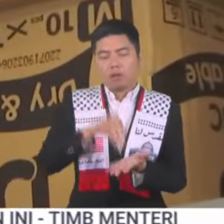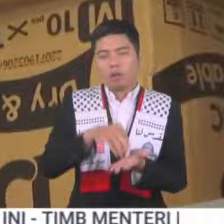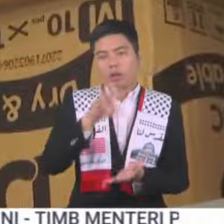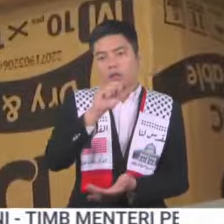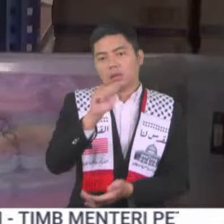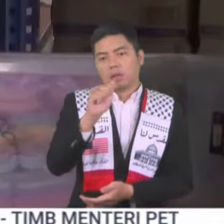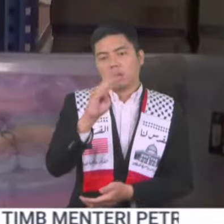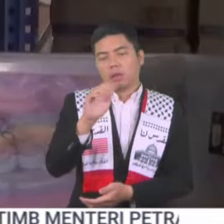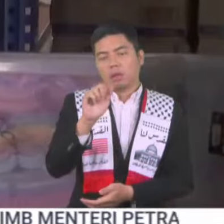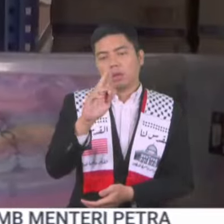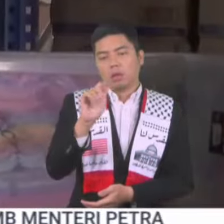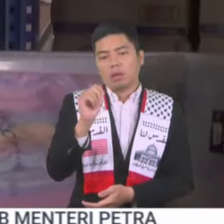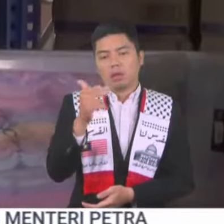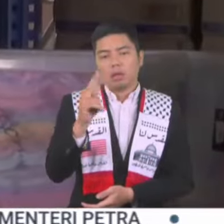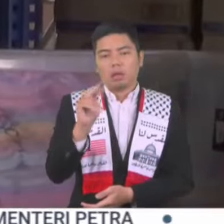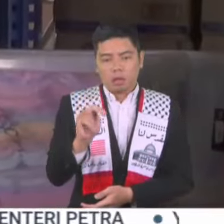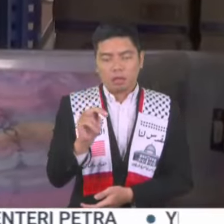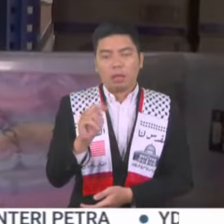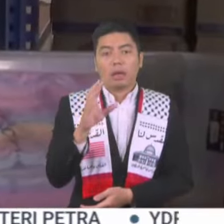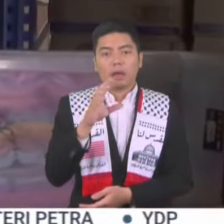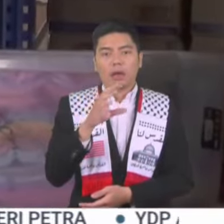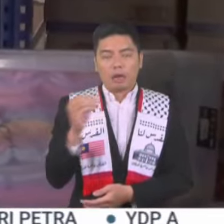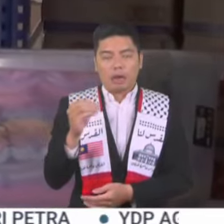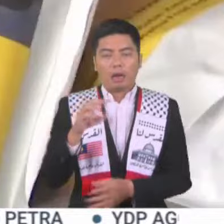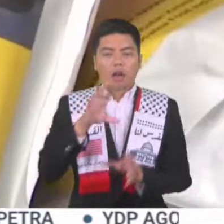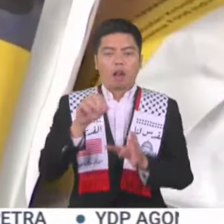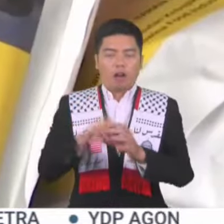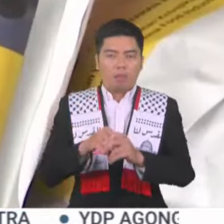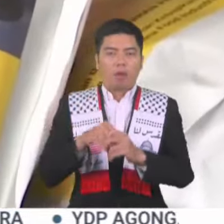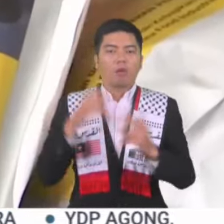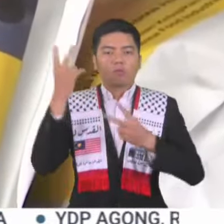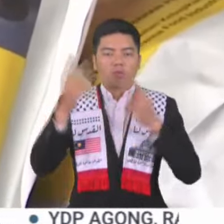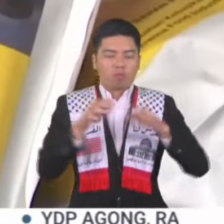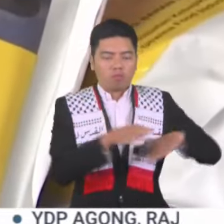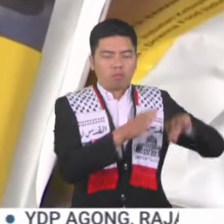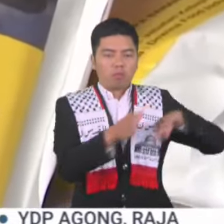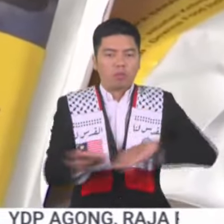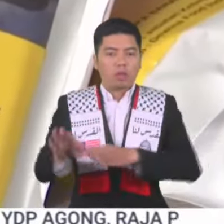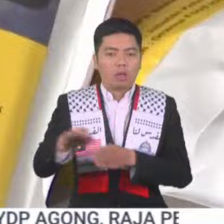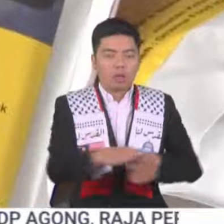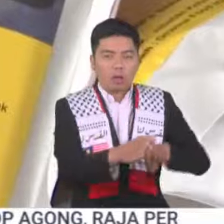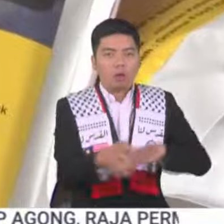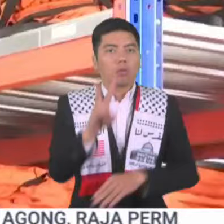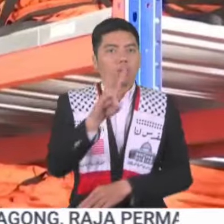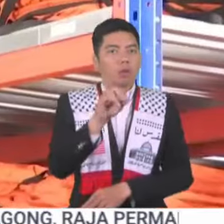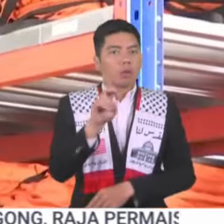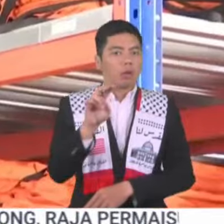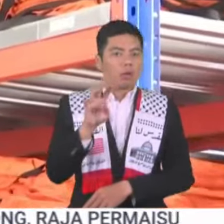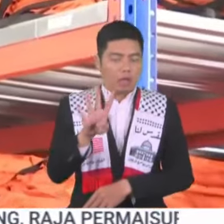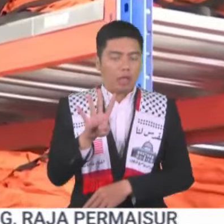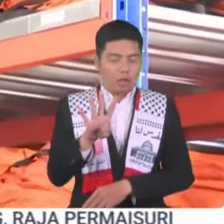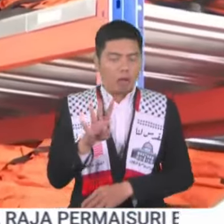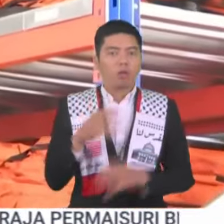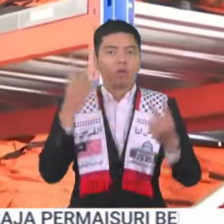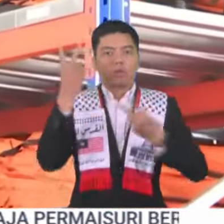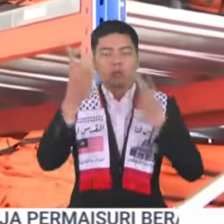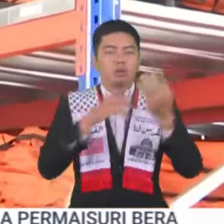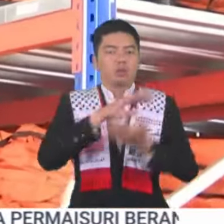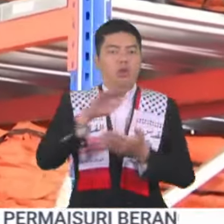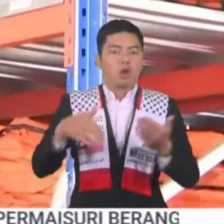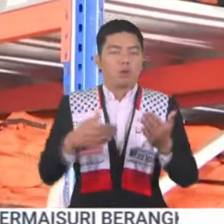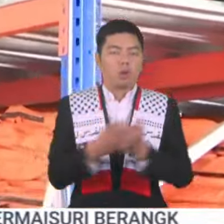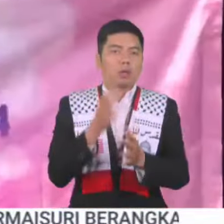Beliau kemudian menyempurnakan pelepasan konvoi Kemara Kasih KPWKM 2024 yang akan menjelajah seluruh Sarawak